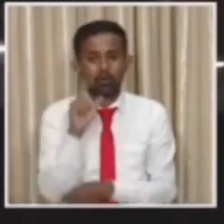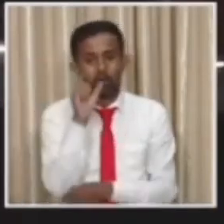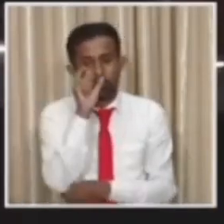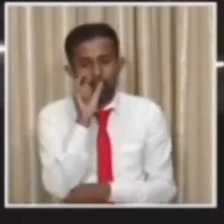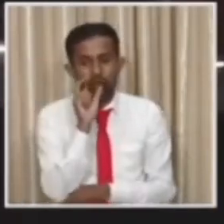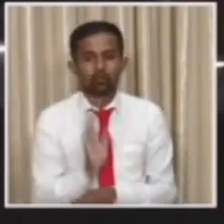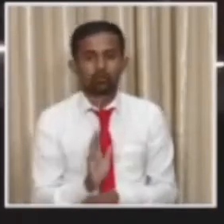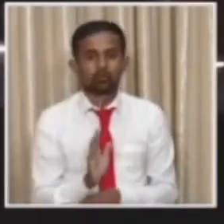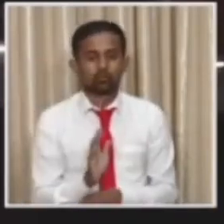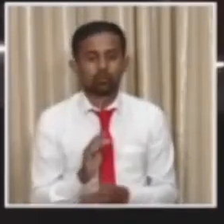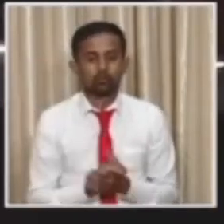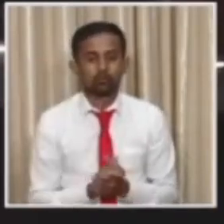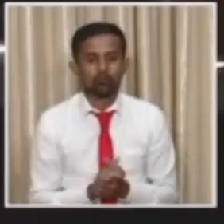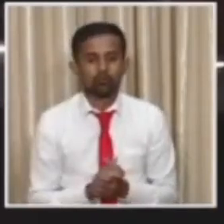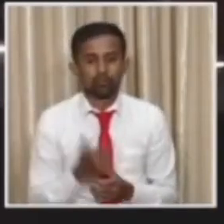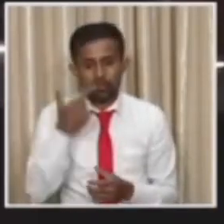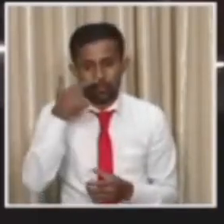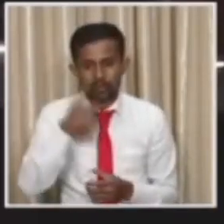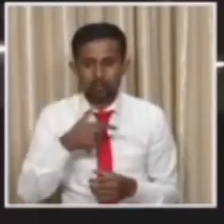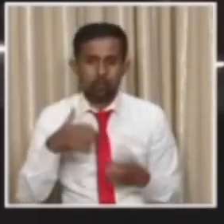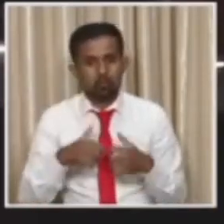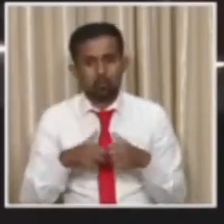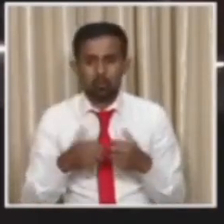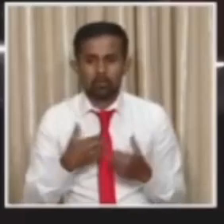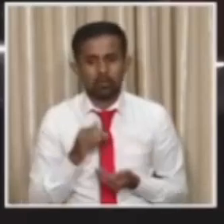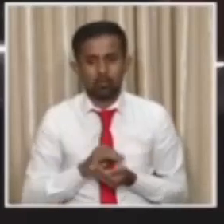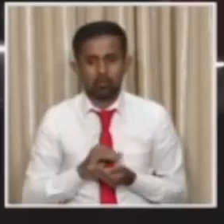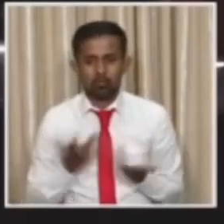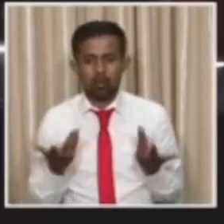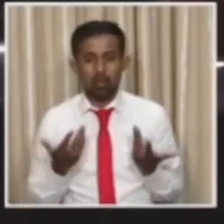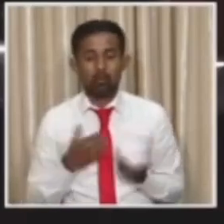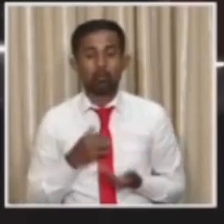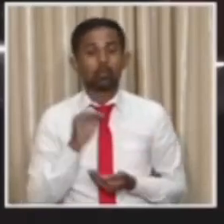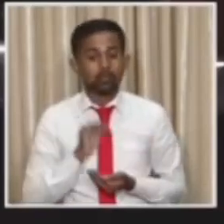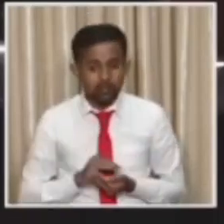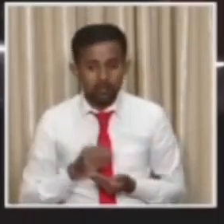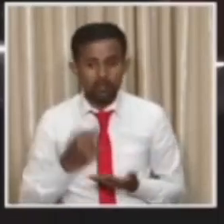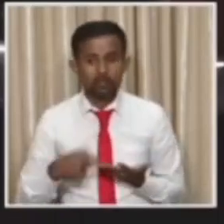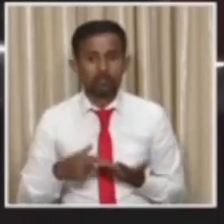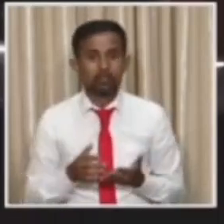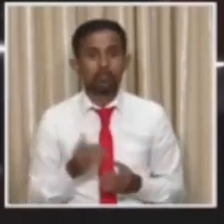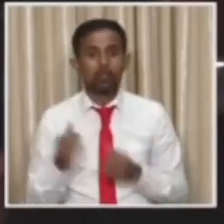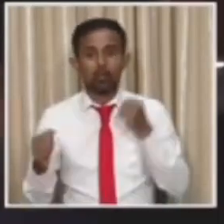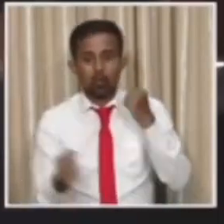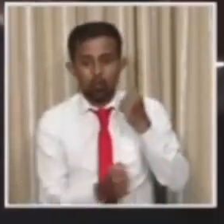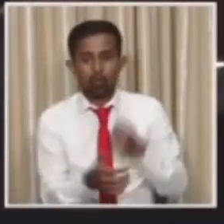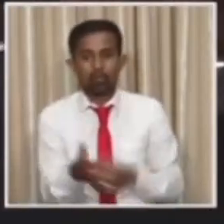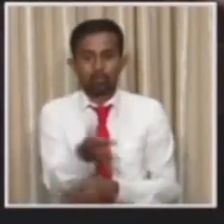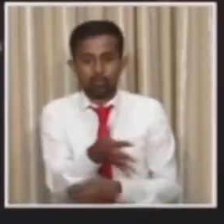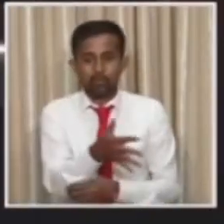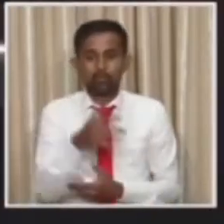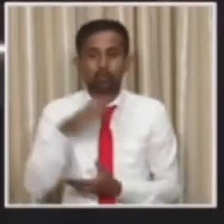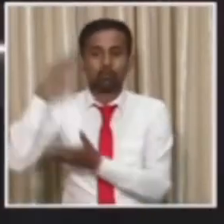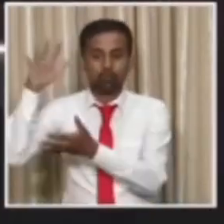වුණා. ඒකට ඉන්ධන ප්‍රශ්නයක් නැහැ. ඉන්ධන අපිට නැහැ. හැබැයි අපේ රටේ තිබ්බ දේවල් කොස්ස ඉදලා හැම දෙයක්ම පිටරටින් එන ගම